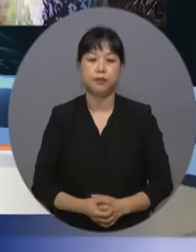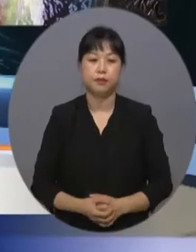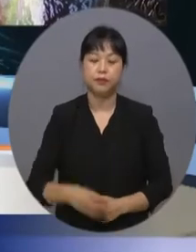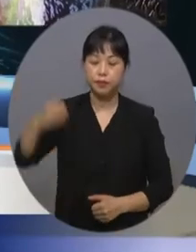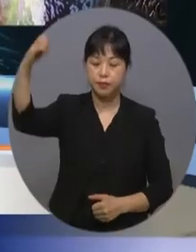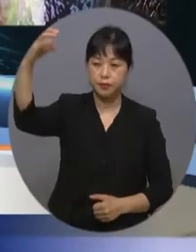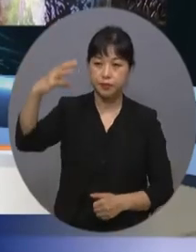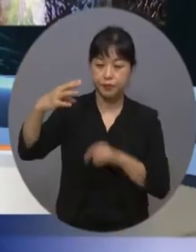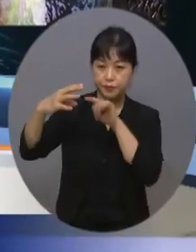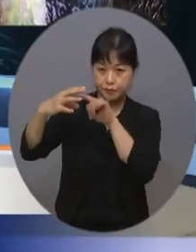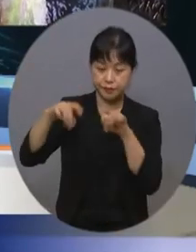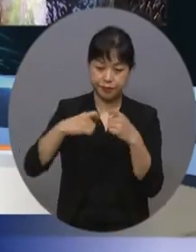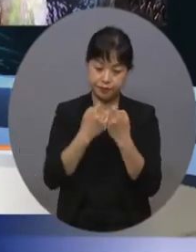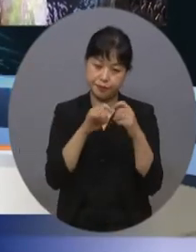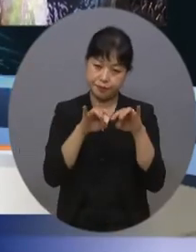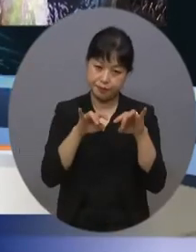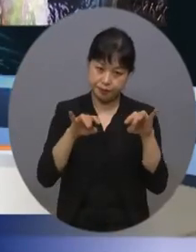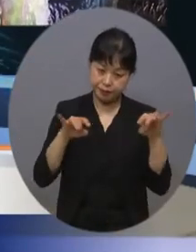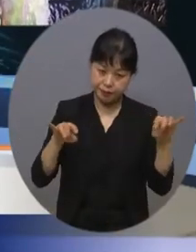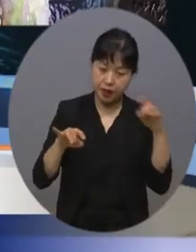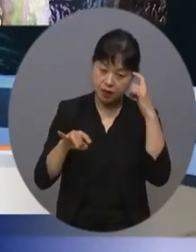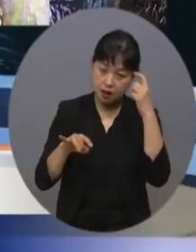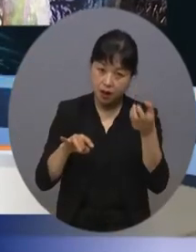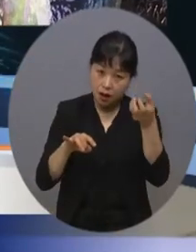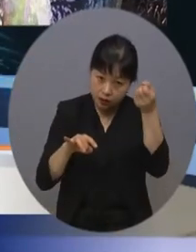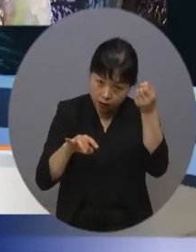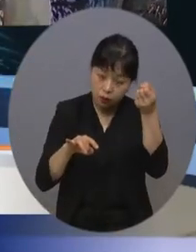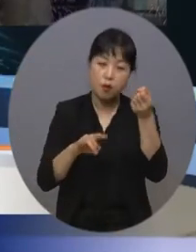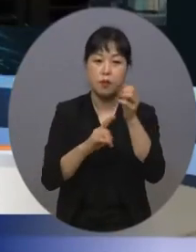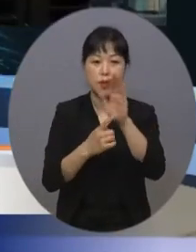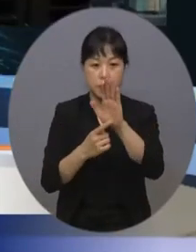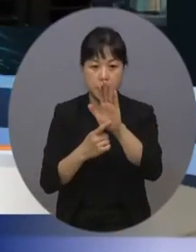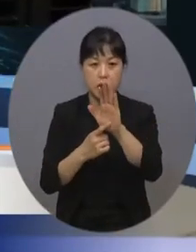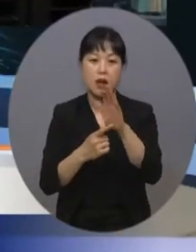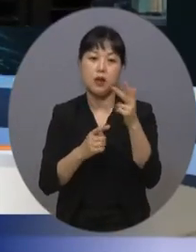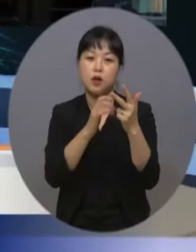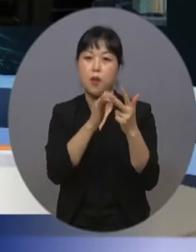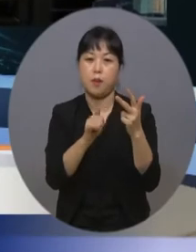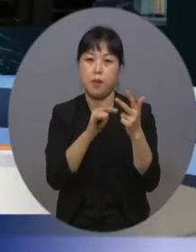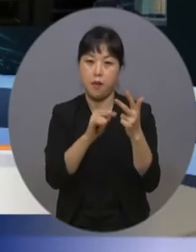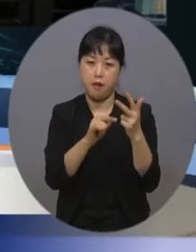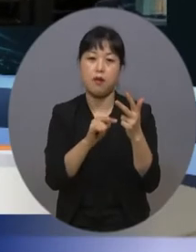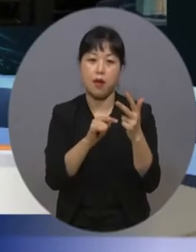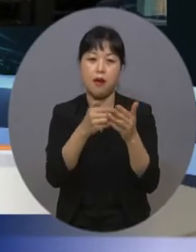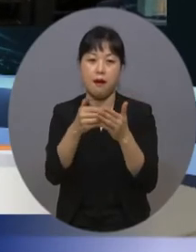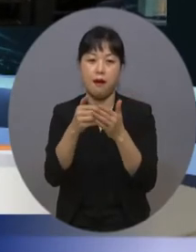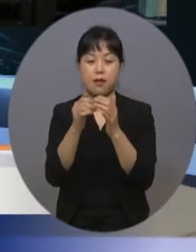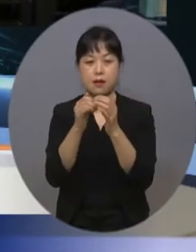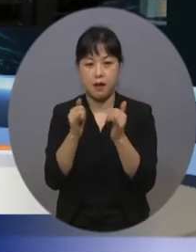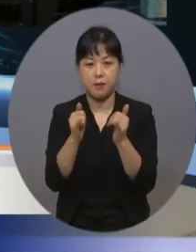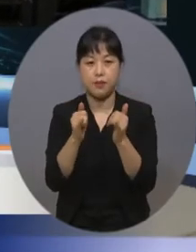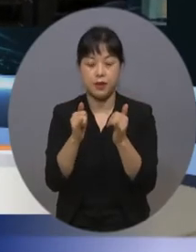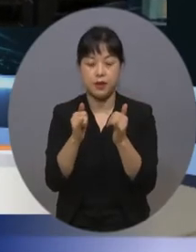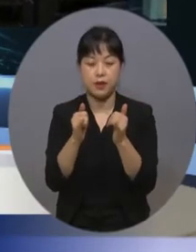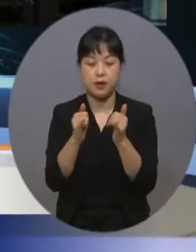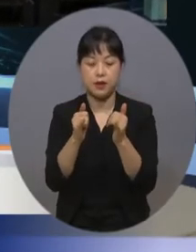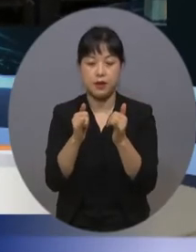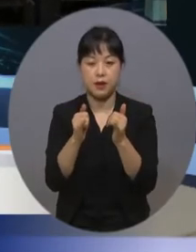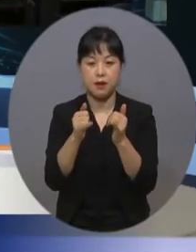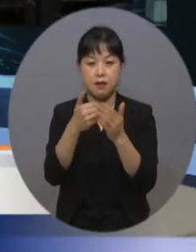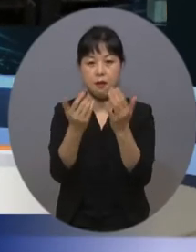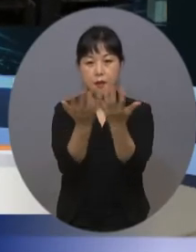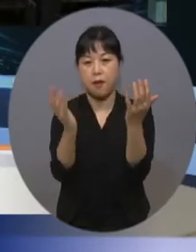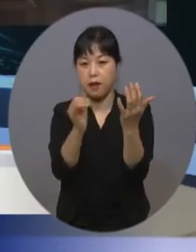빛을 각자의 해석으로 풀어낸 7명의 작가들의 작품이 한 곳에 모였습니다. 잠깐 일상을 벗어나